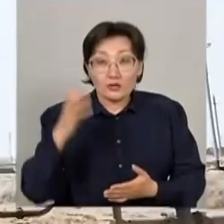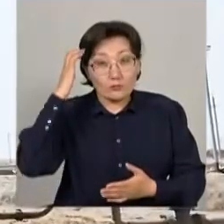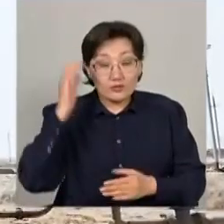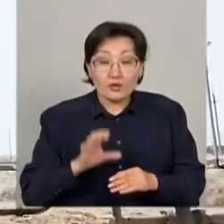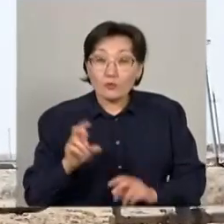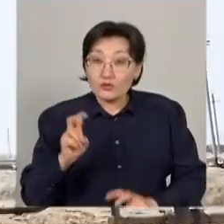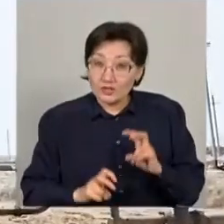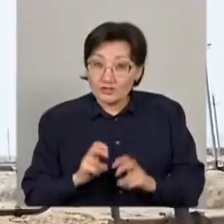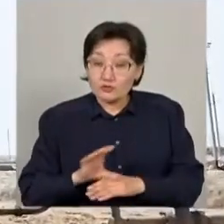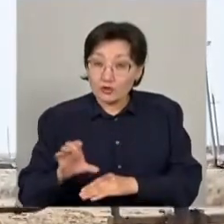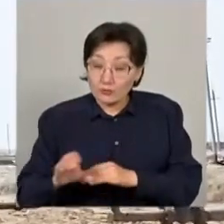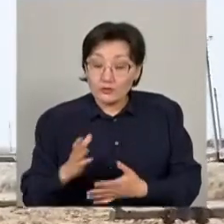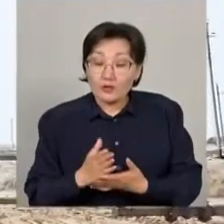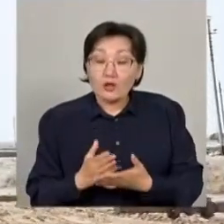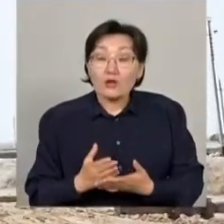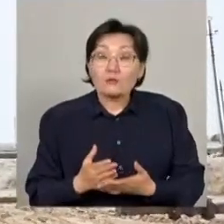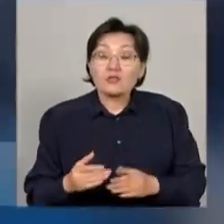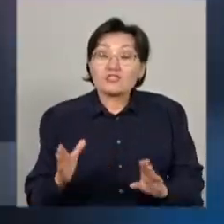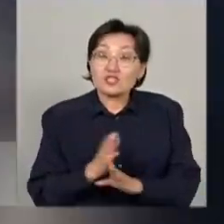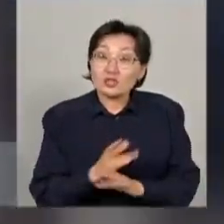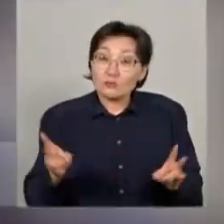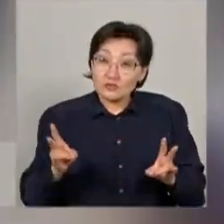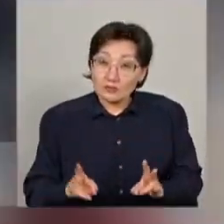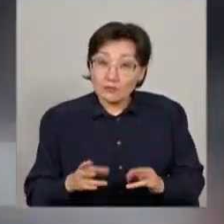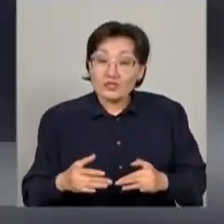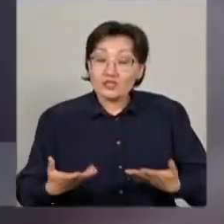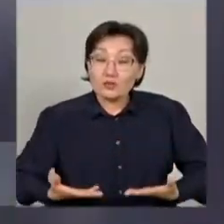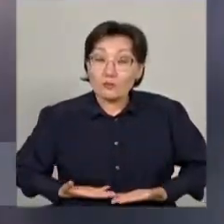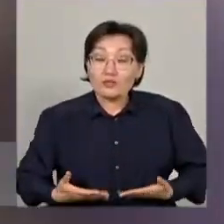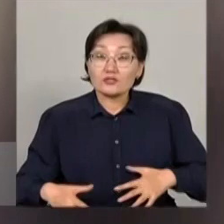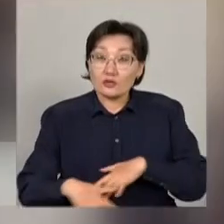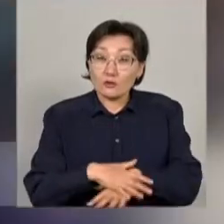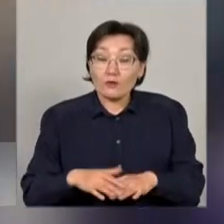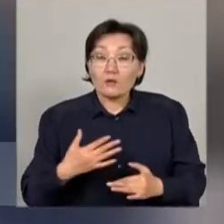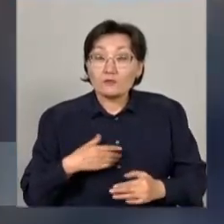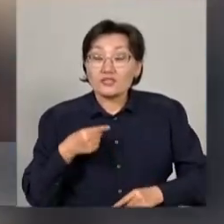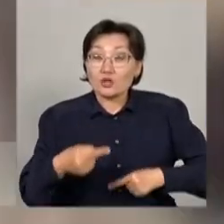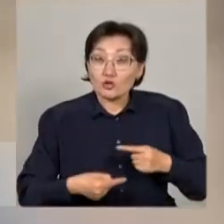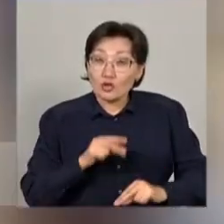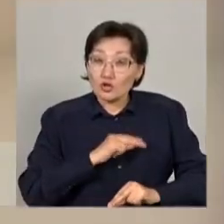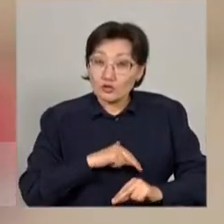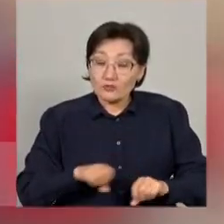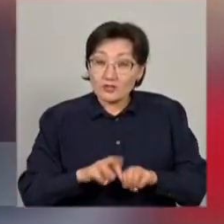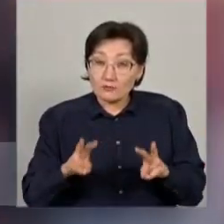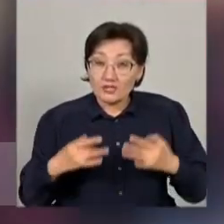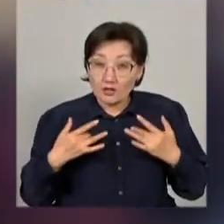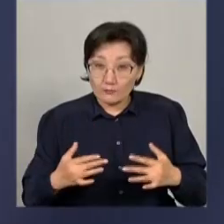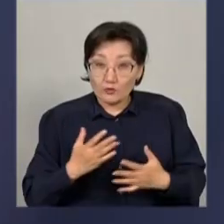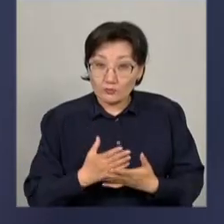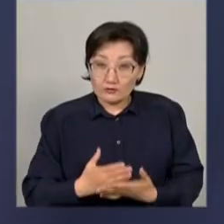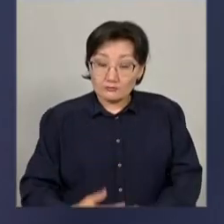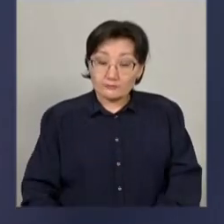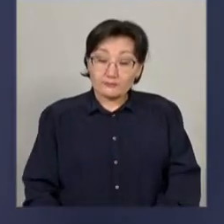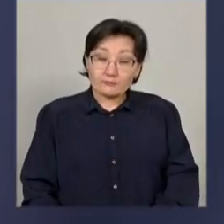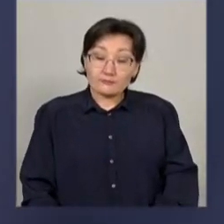Өндіріс ұшағының іргесінде уын жұтып, экологиядан зардап шегіп отырмыз деген наразы топ бізді тұрақты жұмыспен қамтысын деп талап қойып отыр.